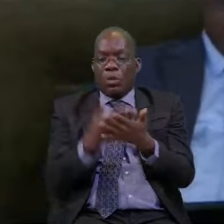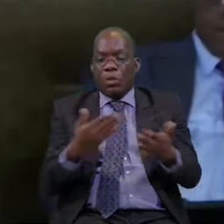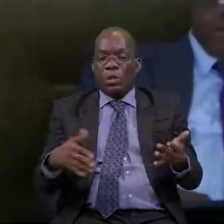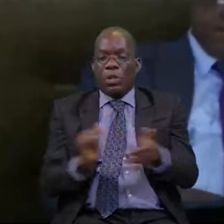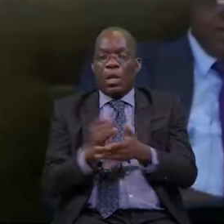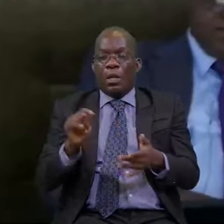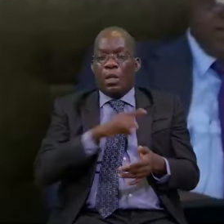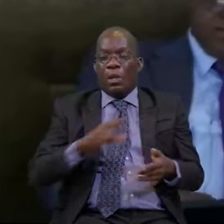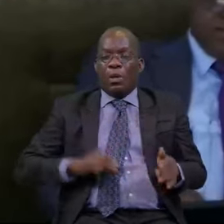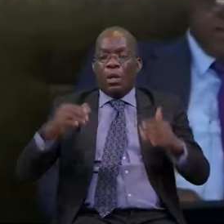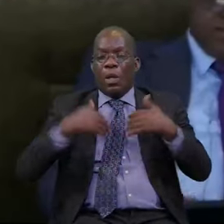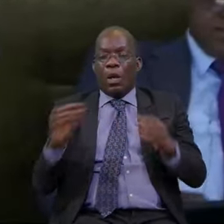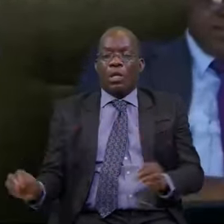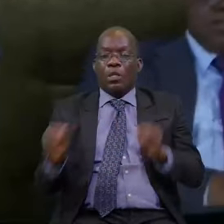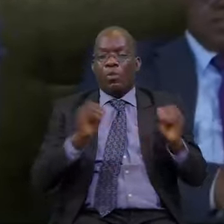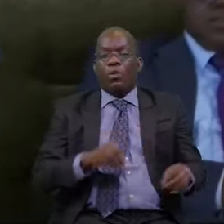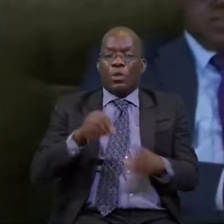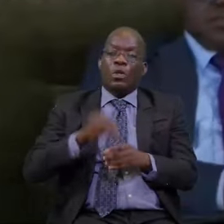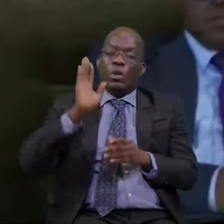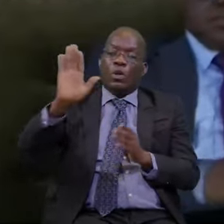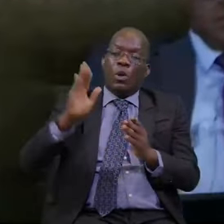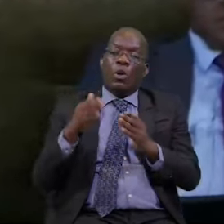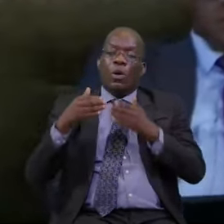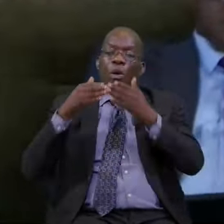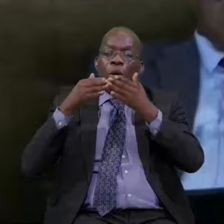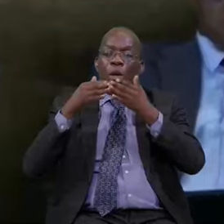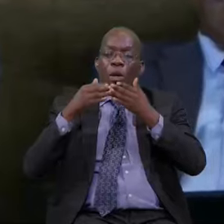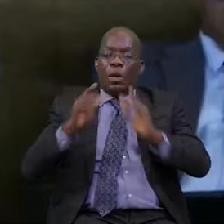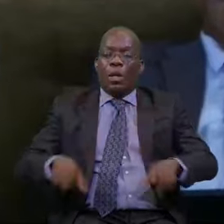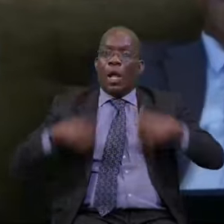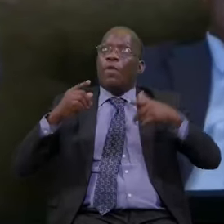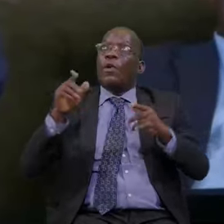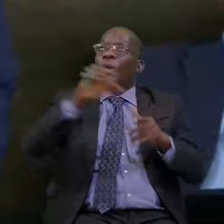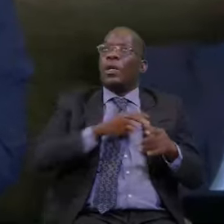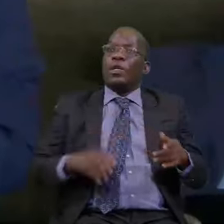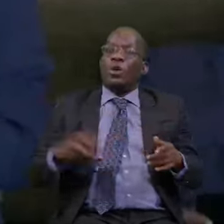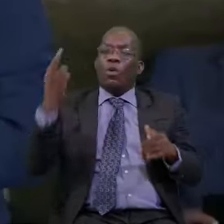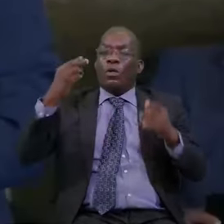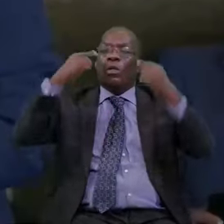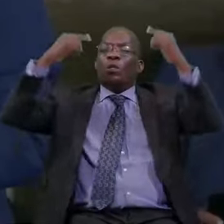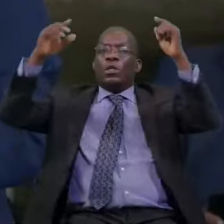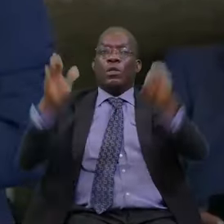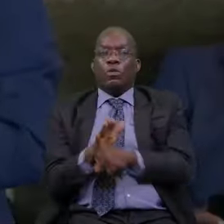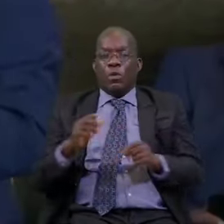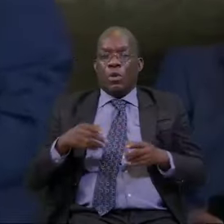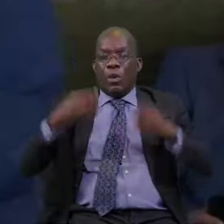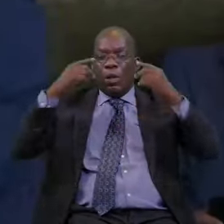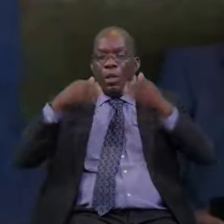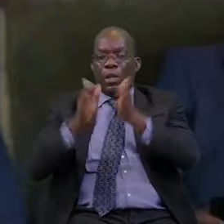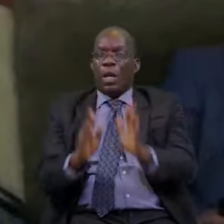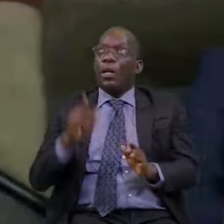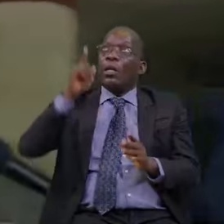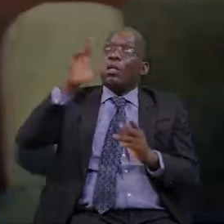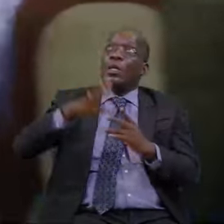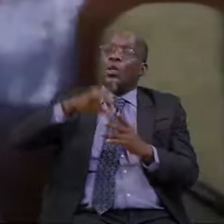vie. Christ est un dirigeant bien réussi, mais il a un processus de reproduction. Il a choisi